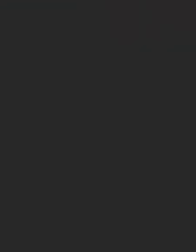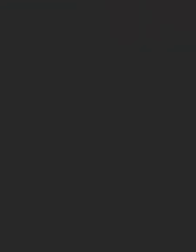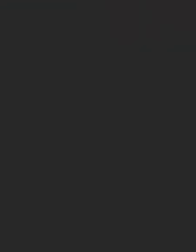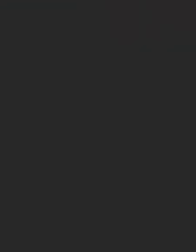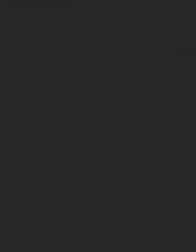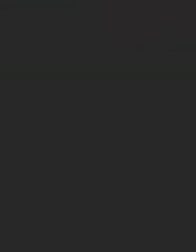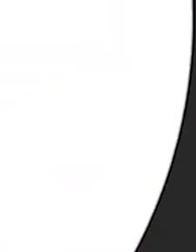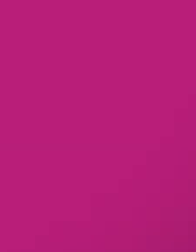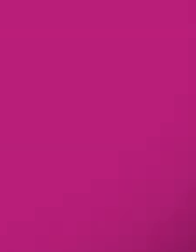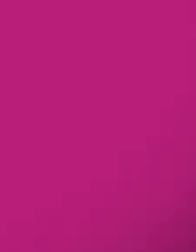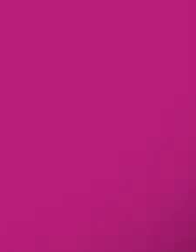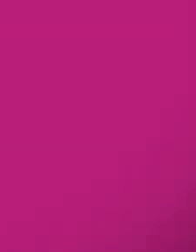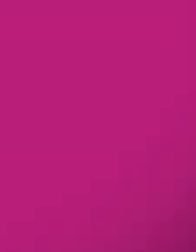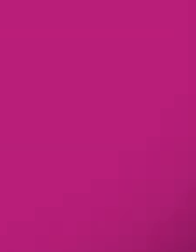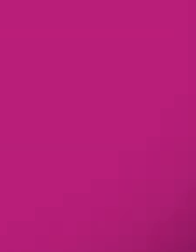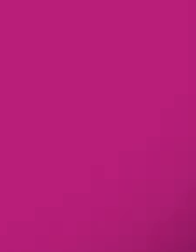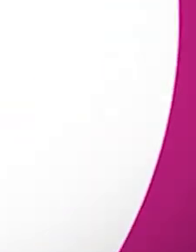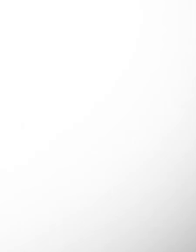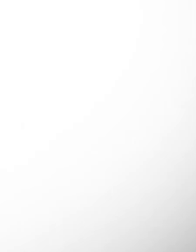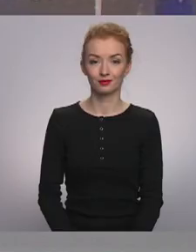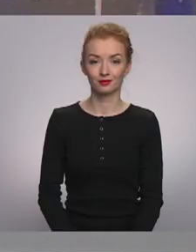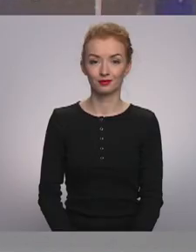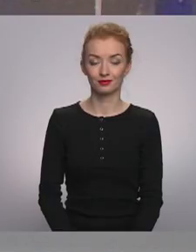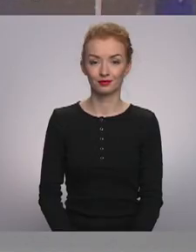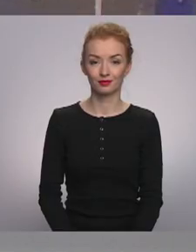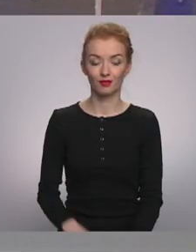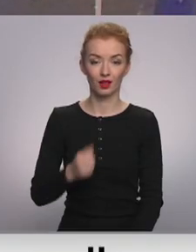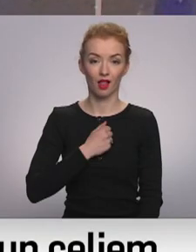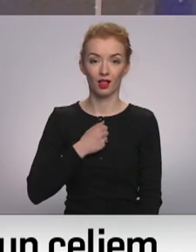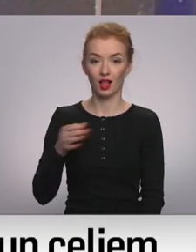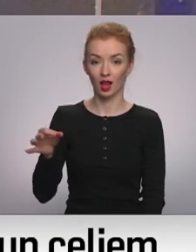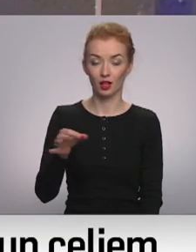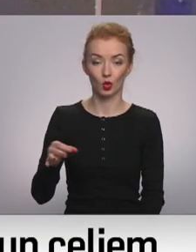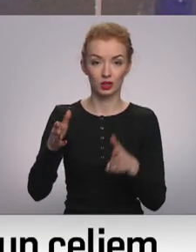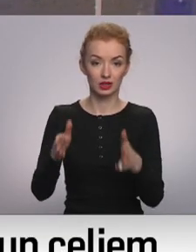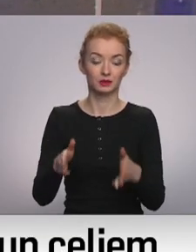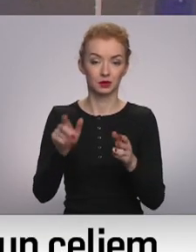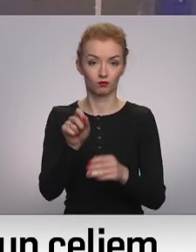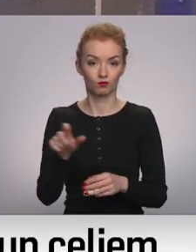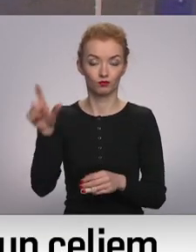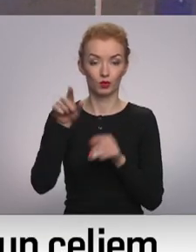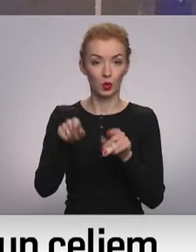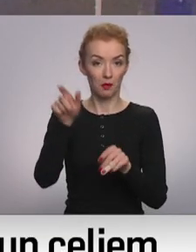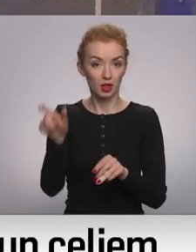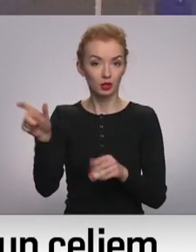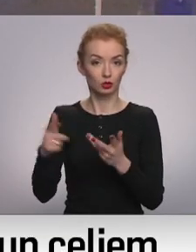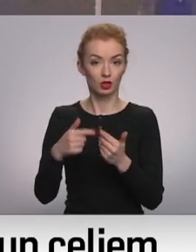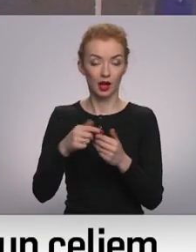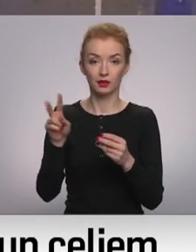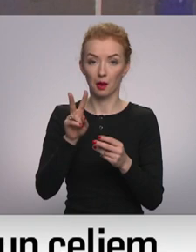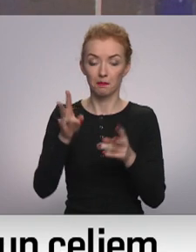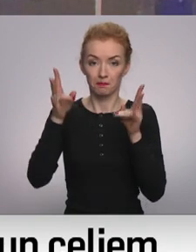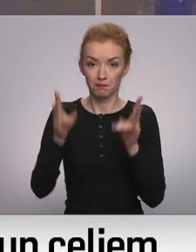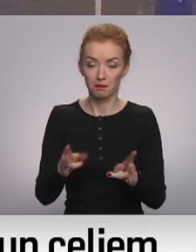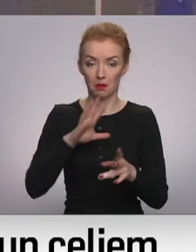Re, viss ēters ir te! Latgales reģiona slimnīcās palielinājies to pacientu skaits, kuri guvuši